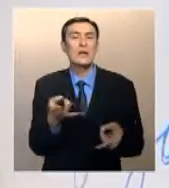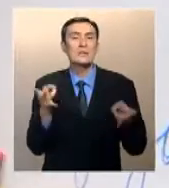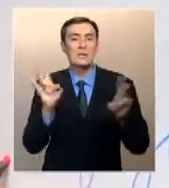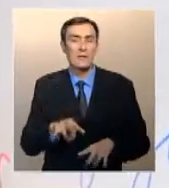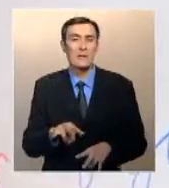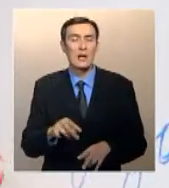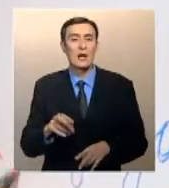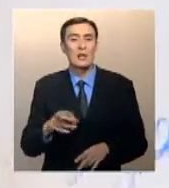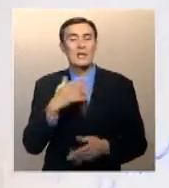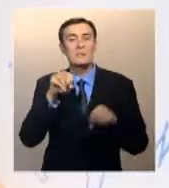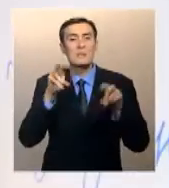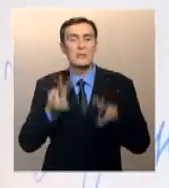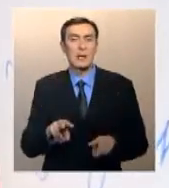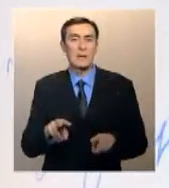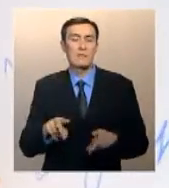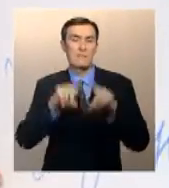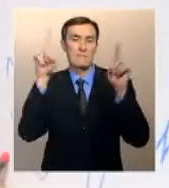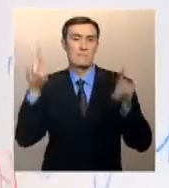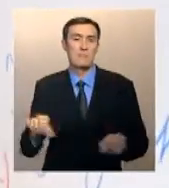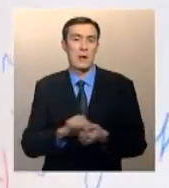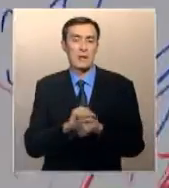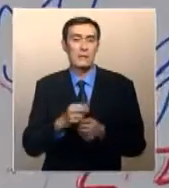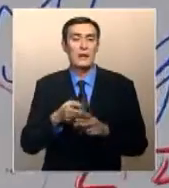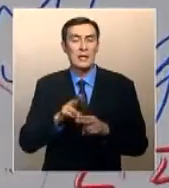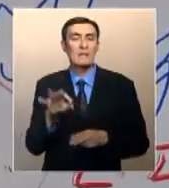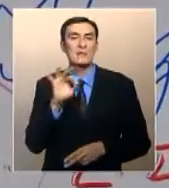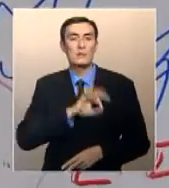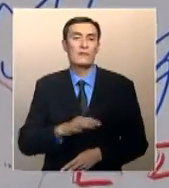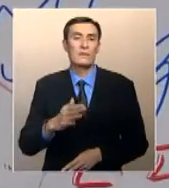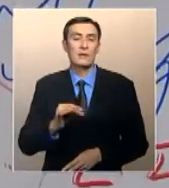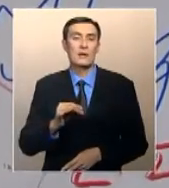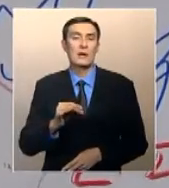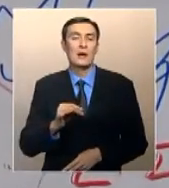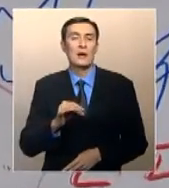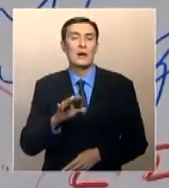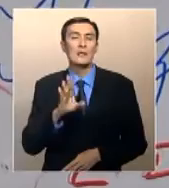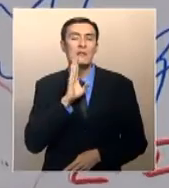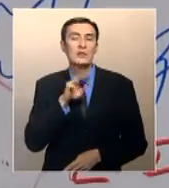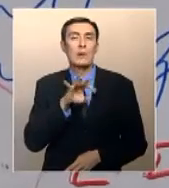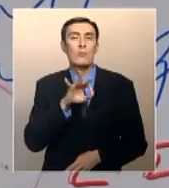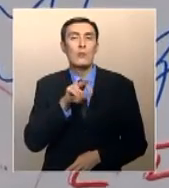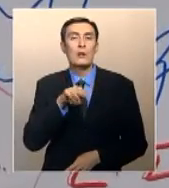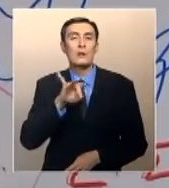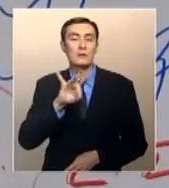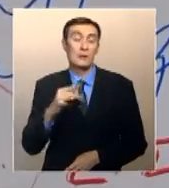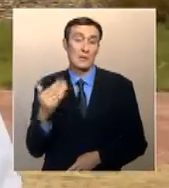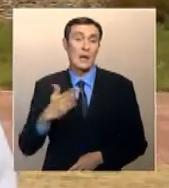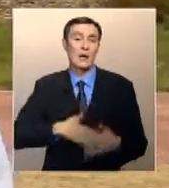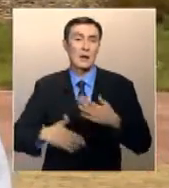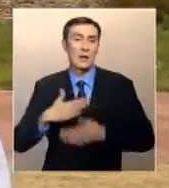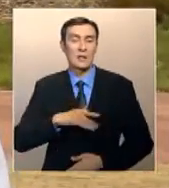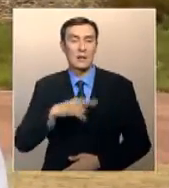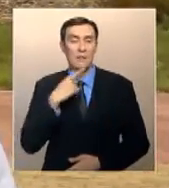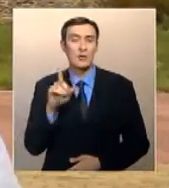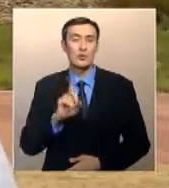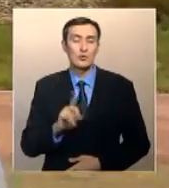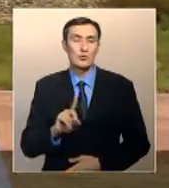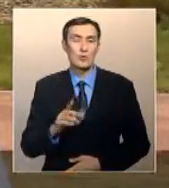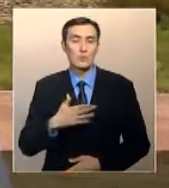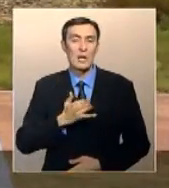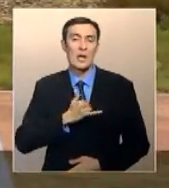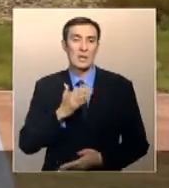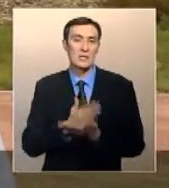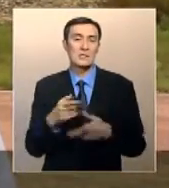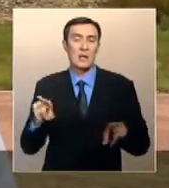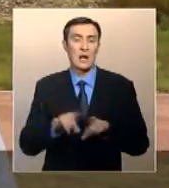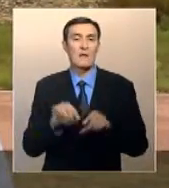пожелания стране на специальных баннерах. Воспользовалась этим и Мальдира Кимбаева. Я рада, что у меня есть